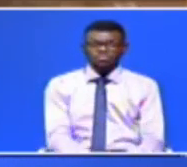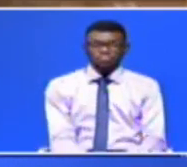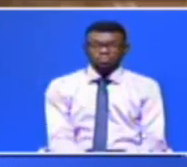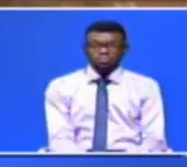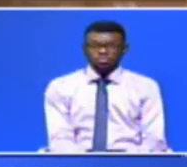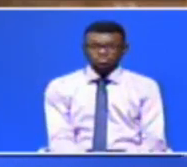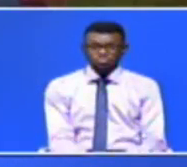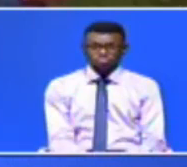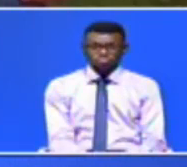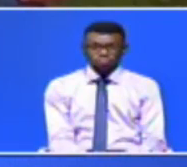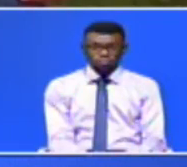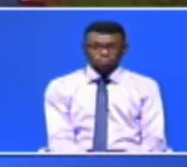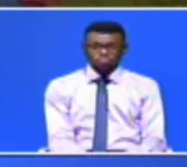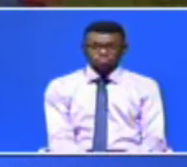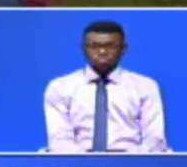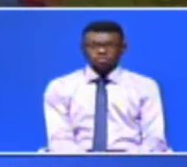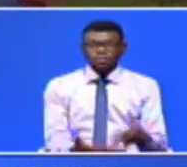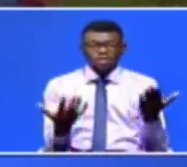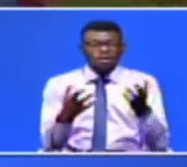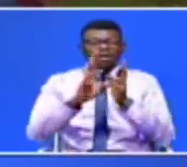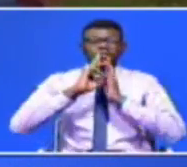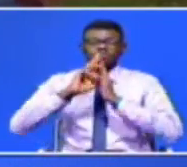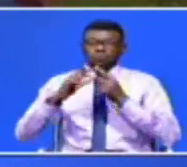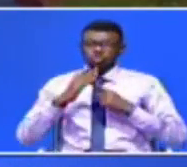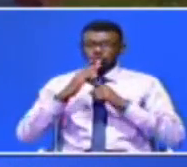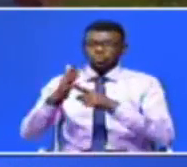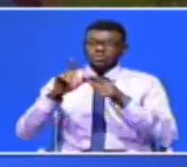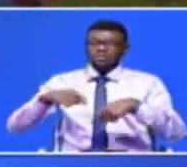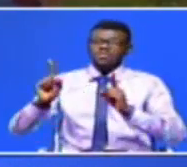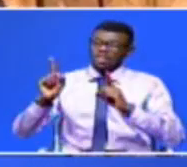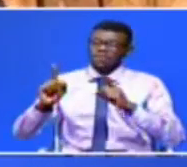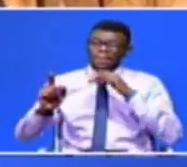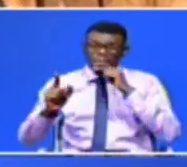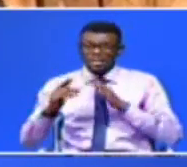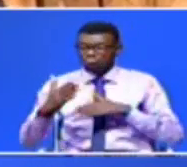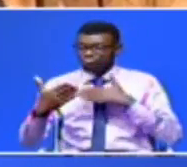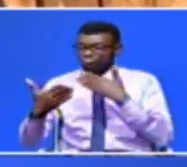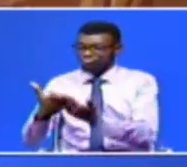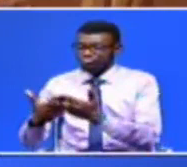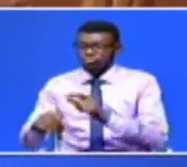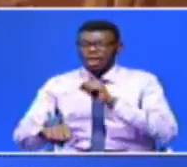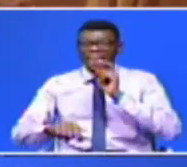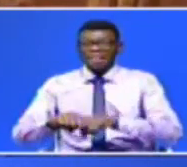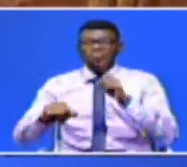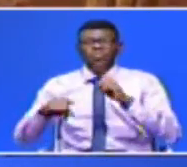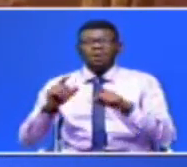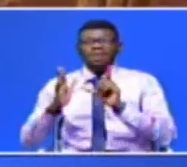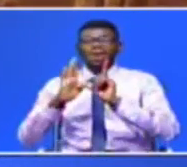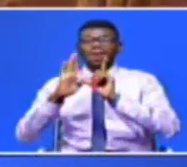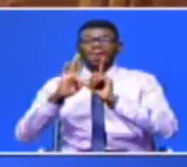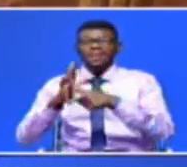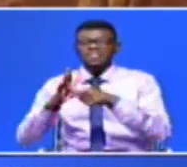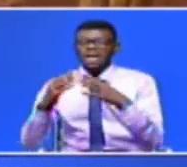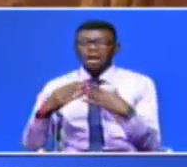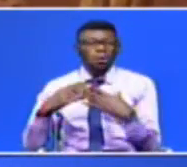He works with the PSV. Ripoti inaarifu kuwa mzee huyo alifika Embu, ila hakuna anayejua alipotokomea baada ya kutoka kwenye stendi